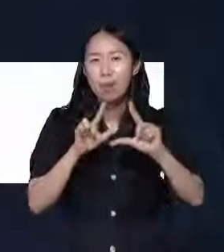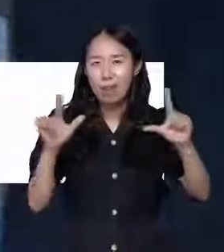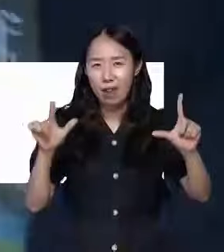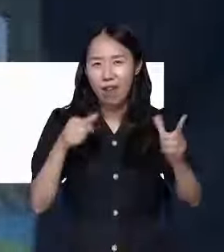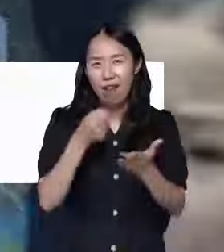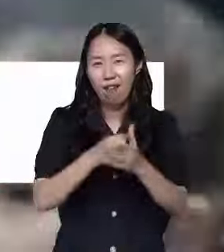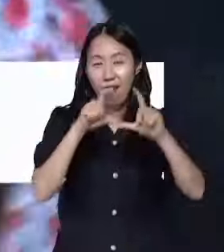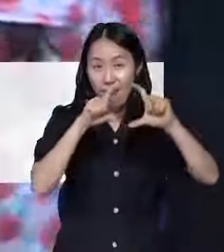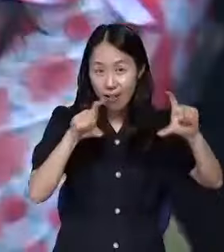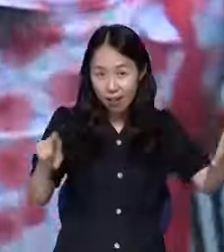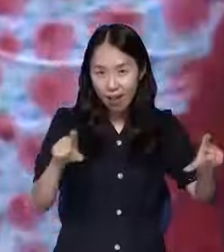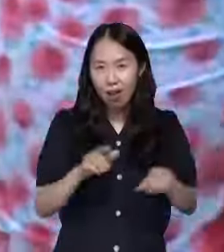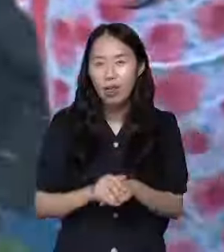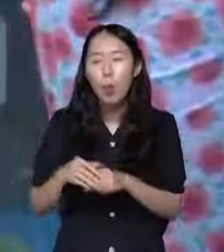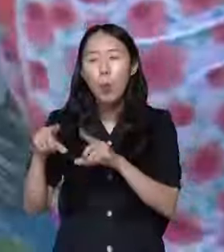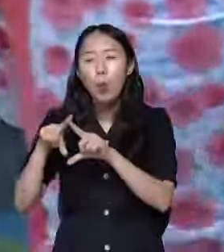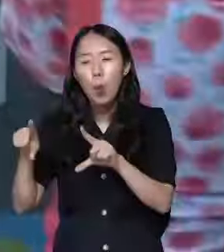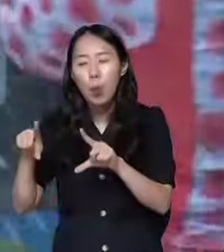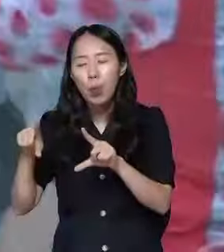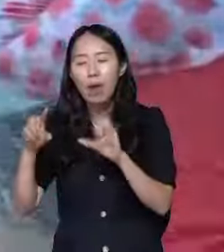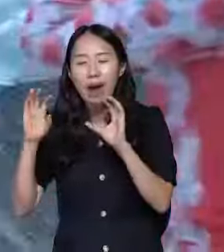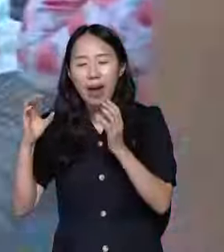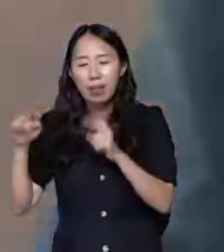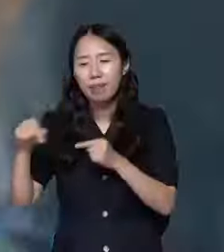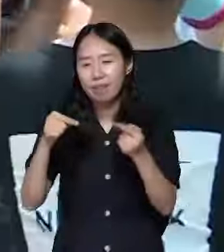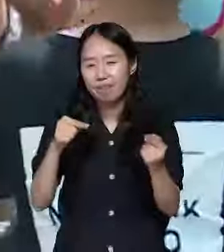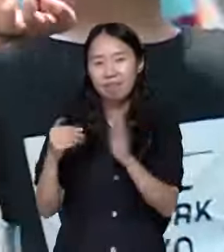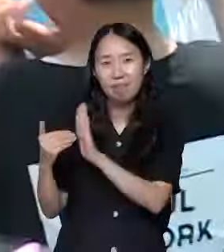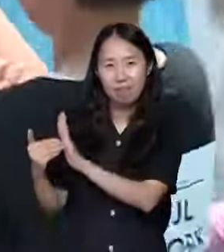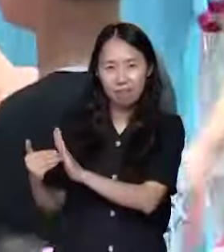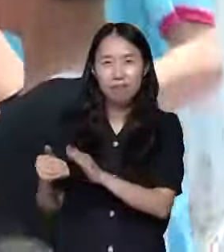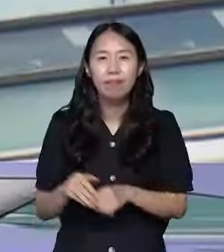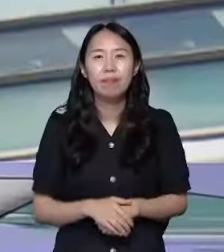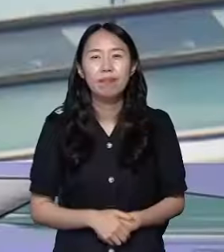지정해 비장애인의 이용을 제한하기로 했습니다.